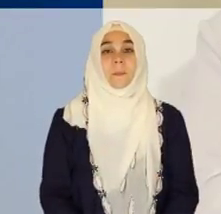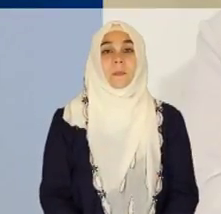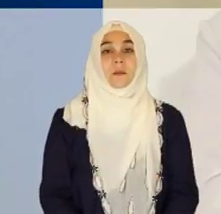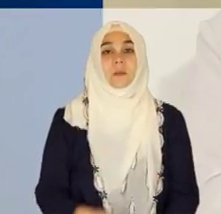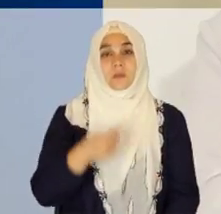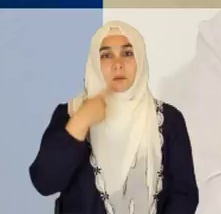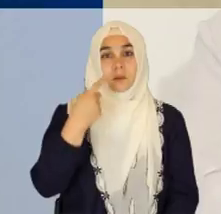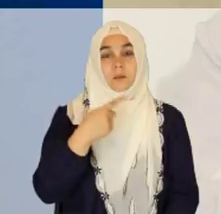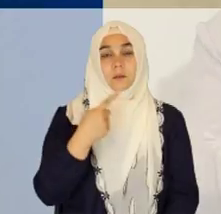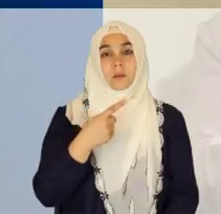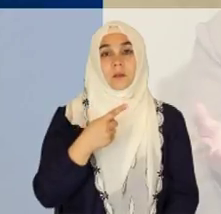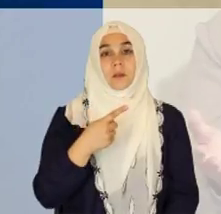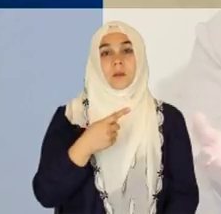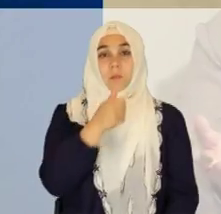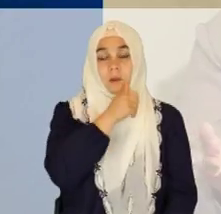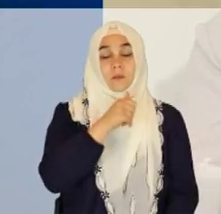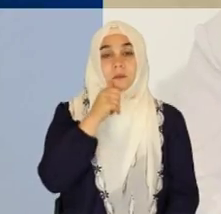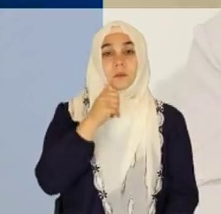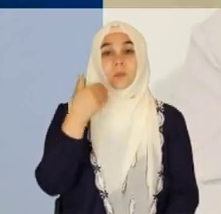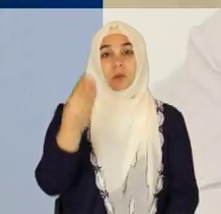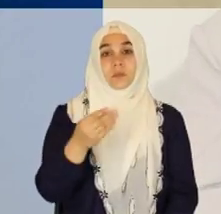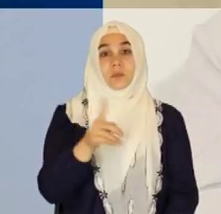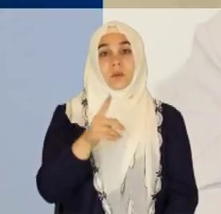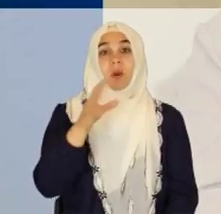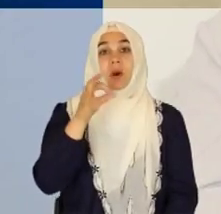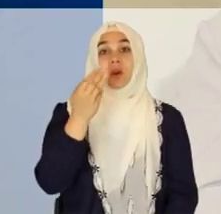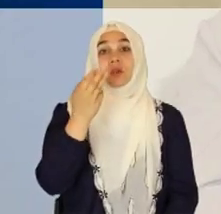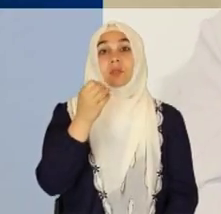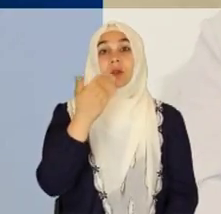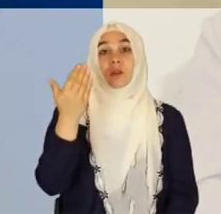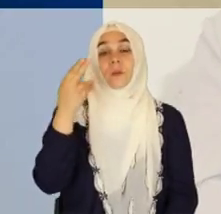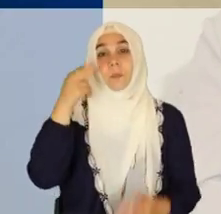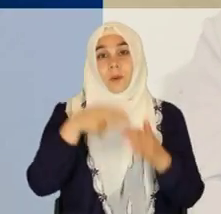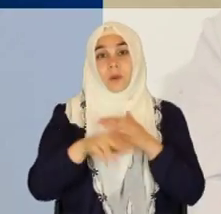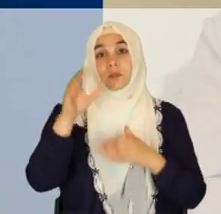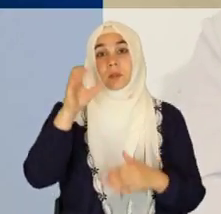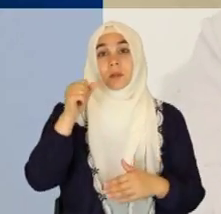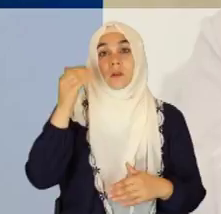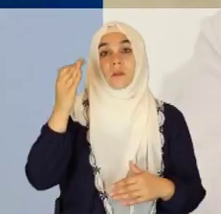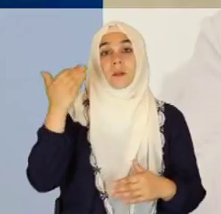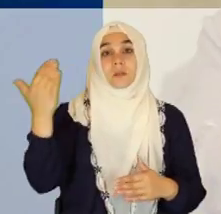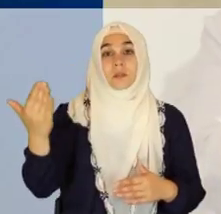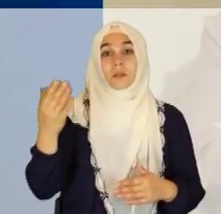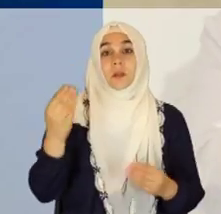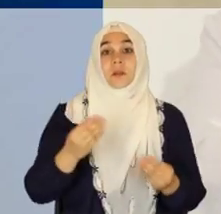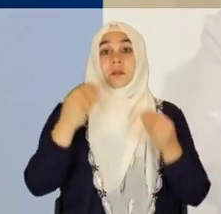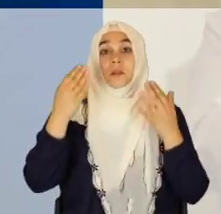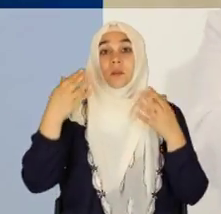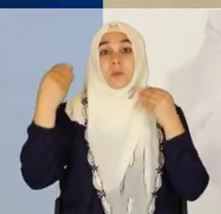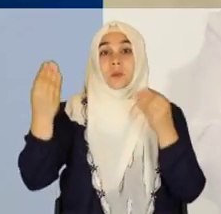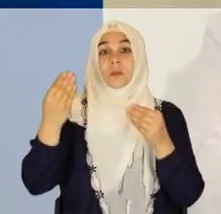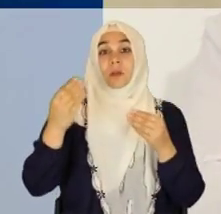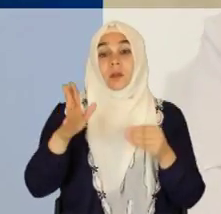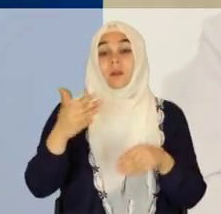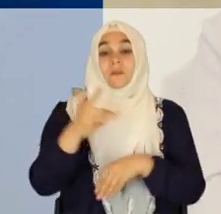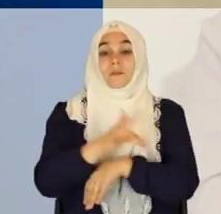Derakanlar. Maxfiy berishni yo'ldi. Oysha onamiz, Ummu Saloma onamiz sadaqani, zakotni